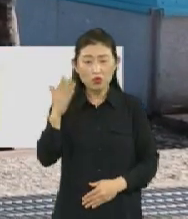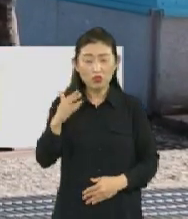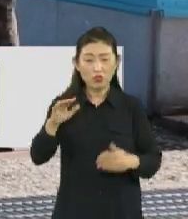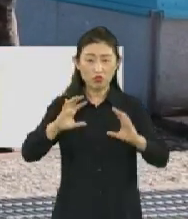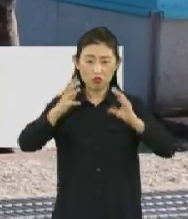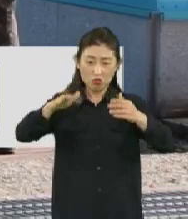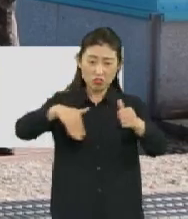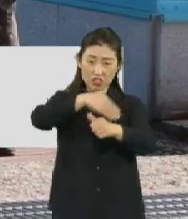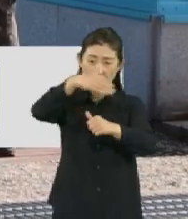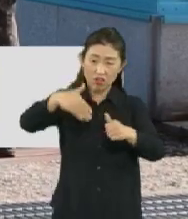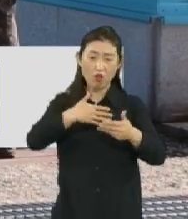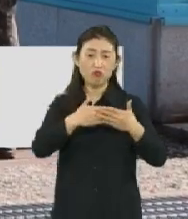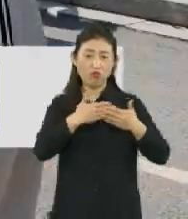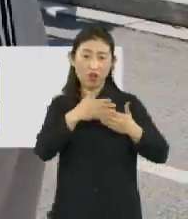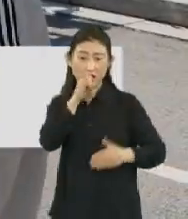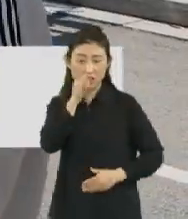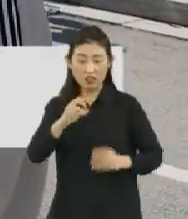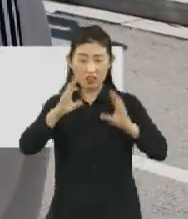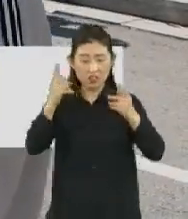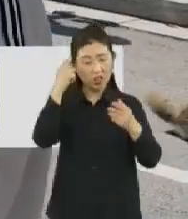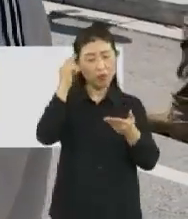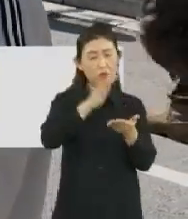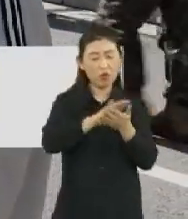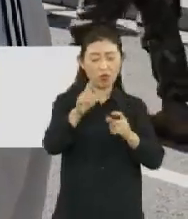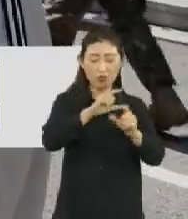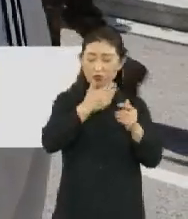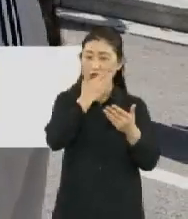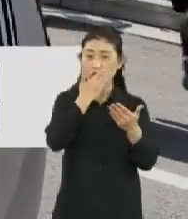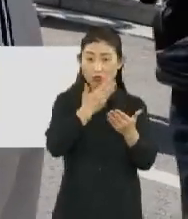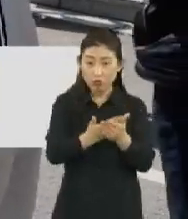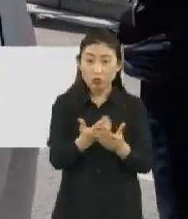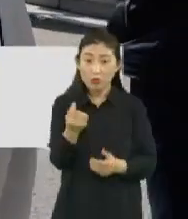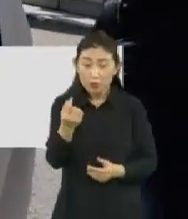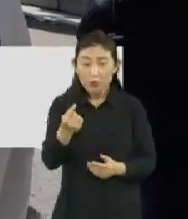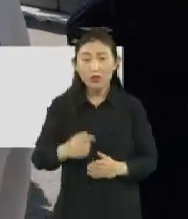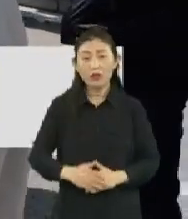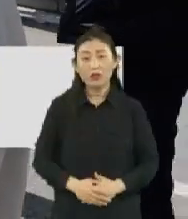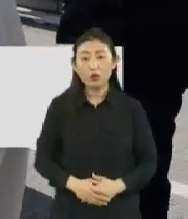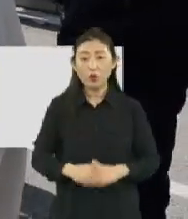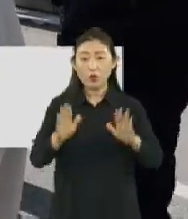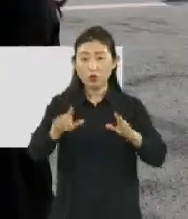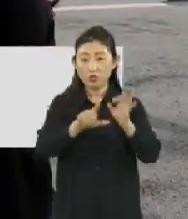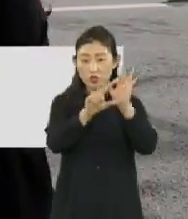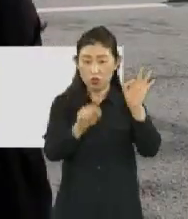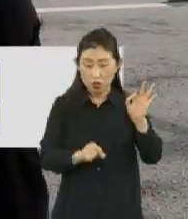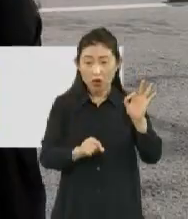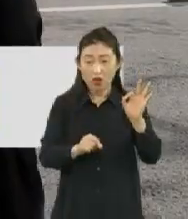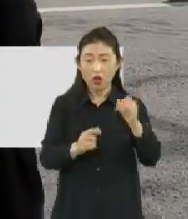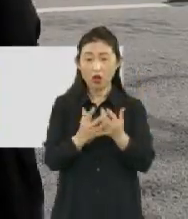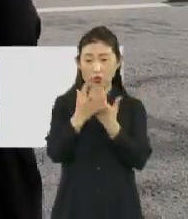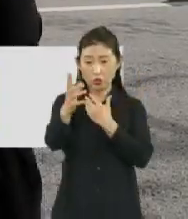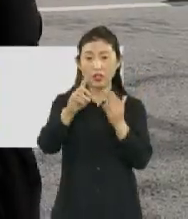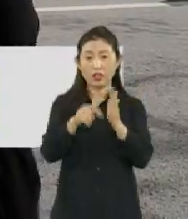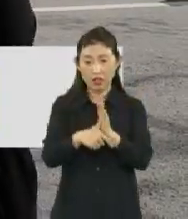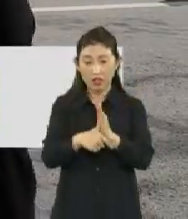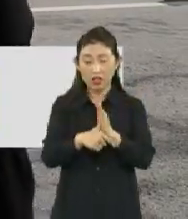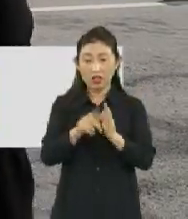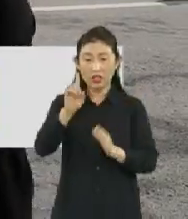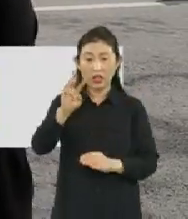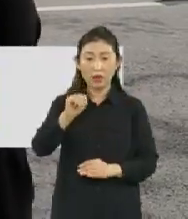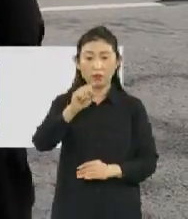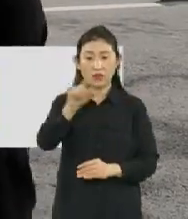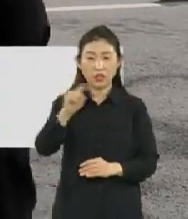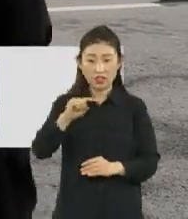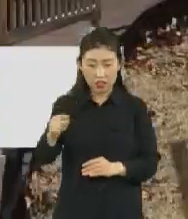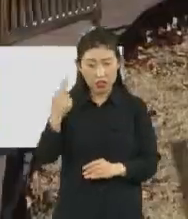불안정한 국제정세 속에 세계평화가 더욱 중요한 과제가 됐다며 오는 10월 UCLG 총회에서 DMZ